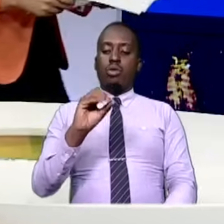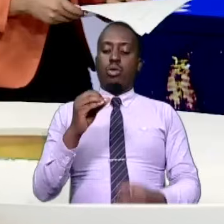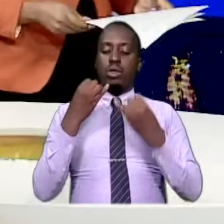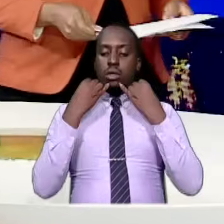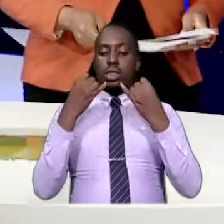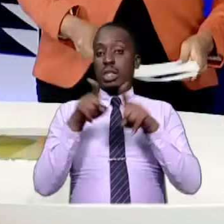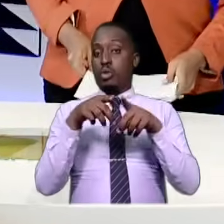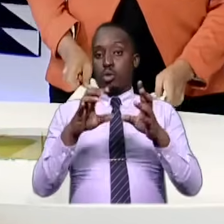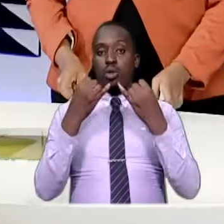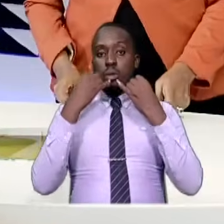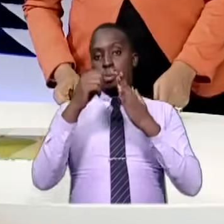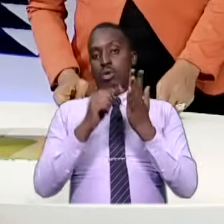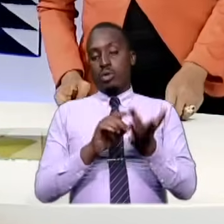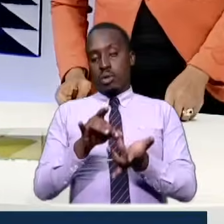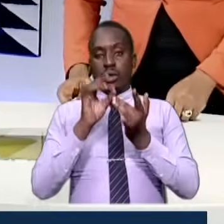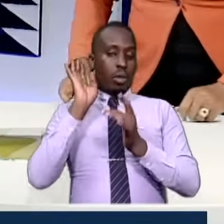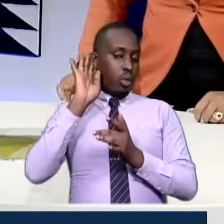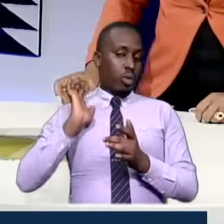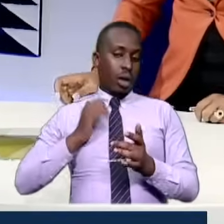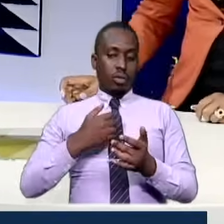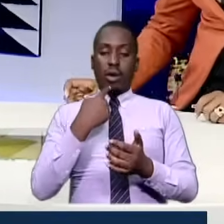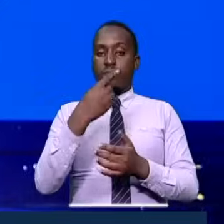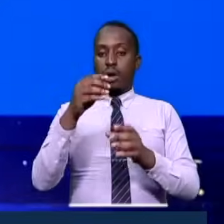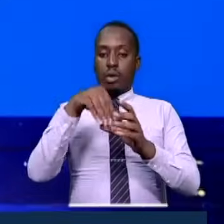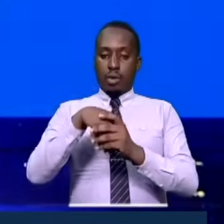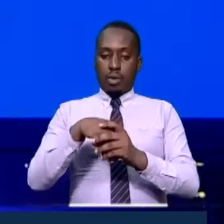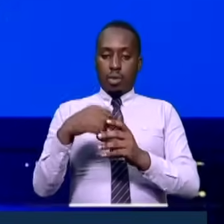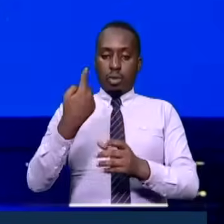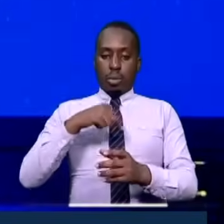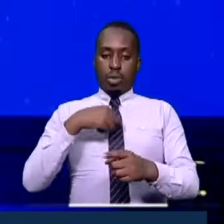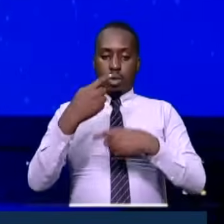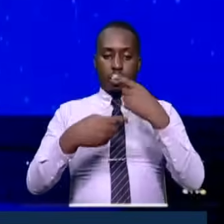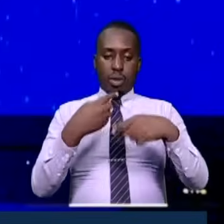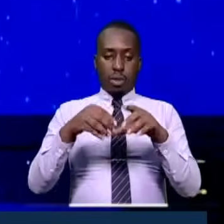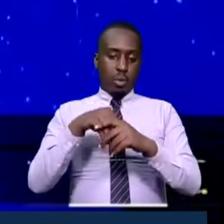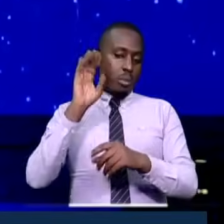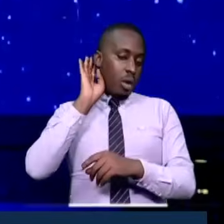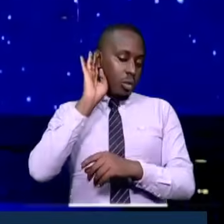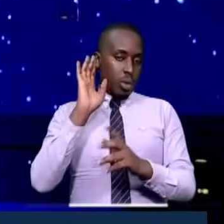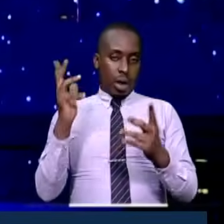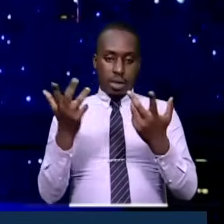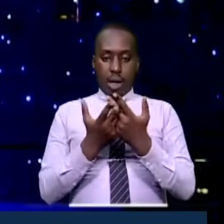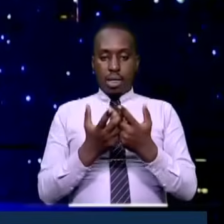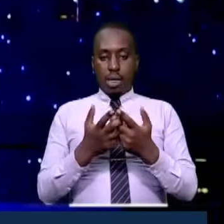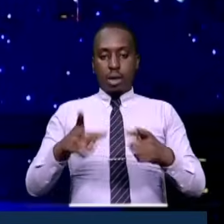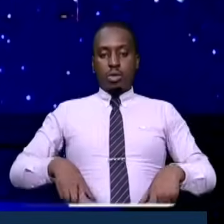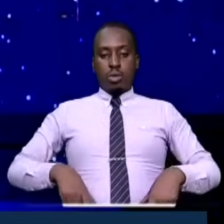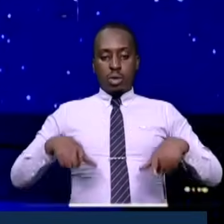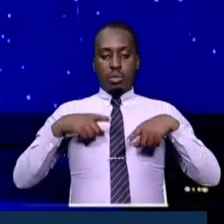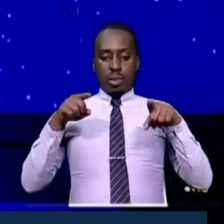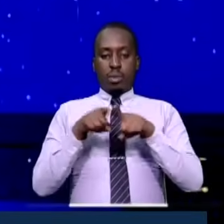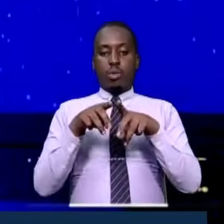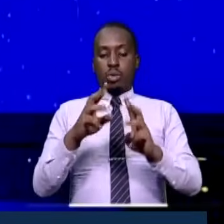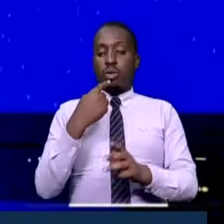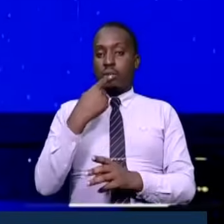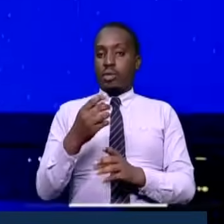twabibabwiye mu ngingo z'ingenzi aya makuru yacu aza kugarukaho turakomereza mu makuru ajyanye n'ubuzima nk'uko